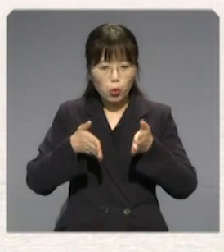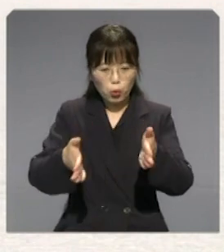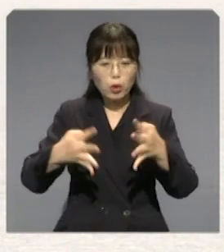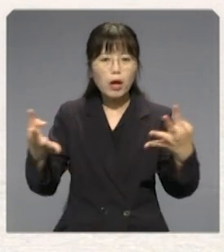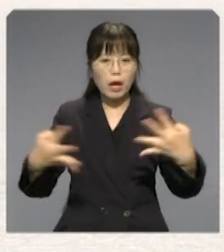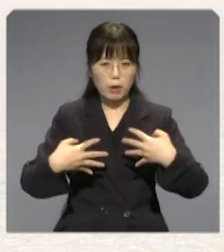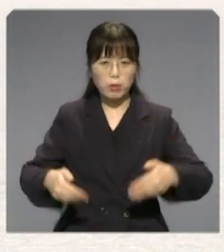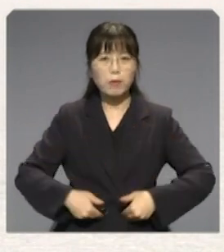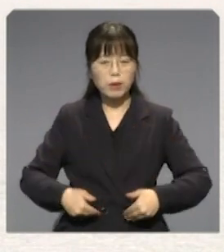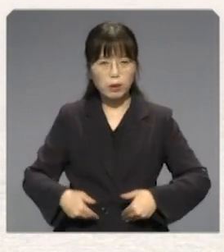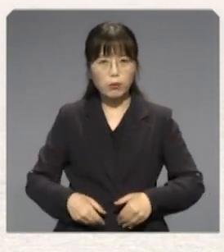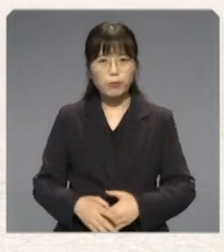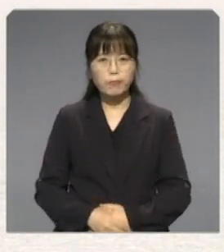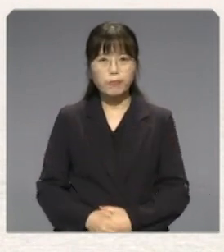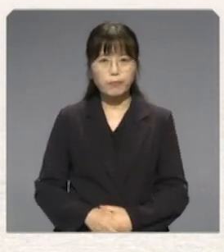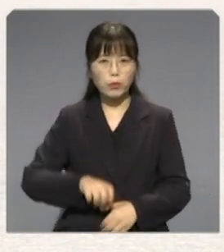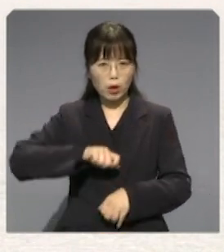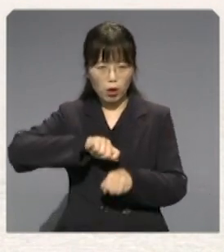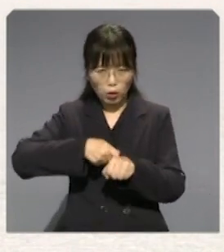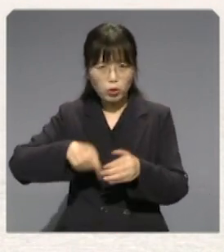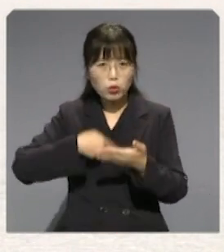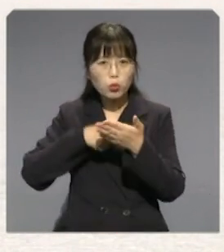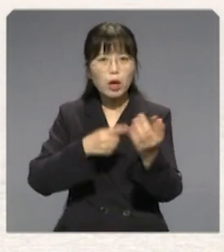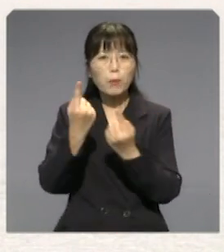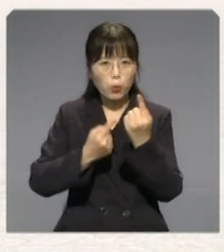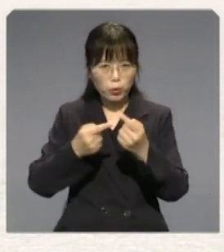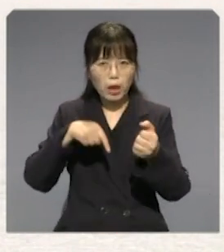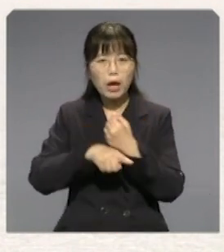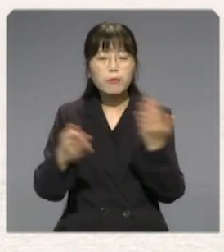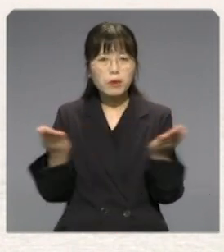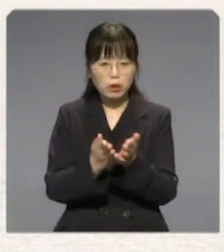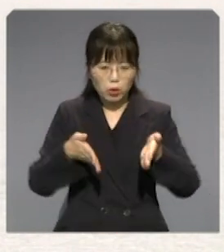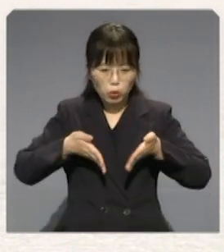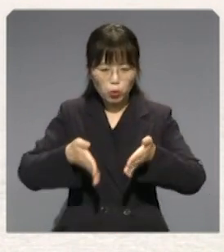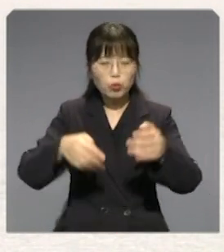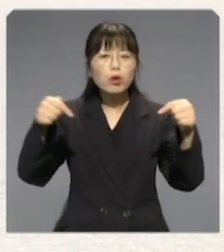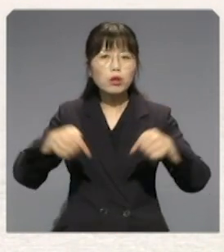합의해야 할 것입니다. 억지 주장보다는 합리적 노선의